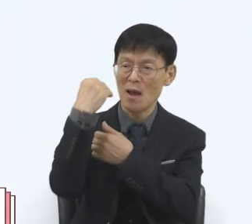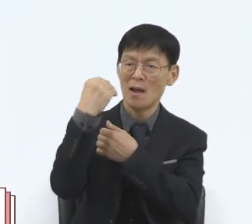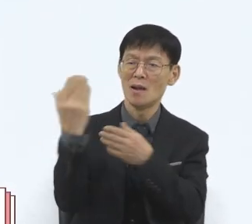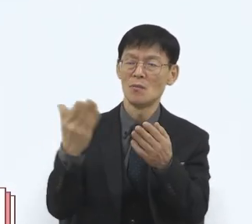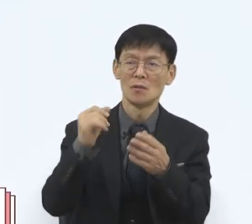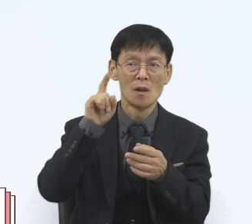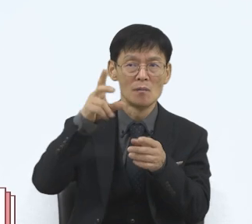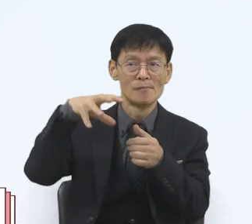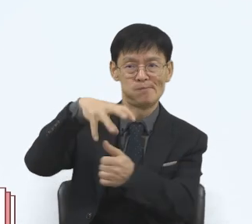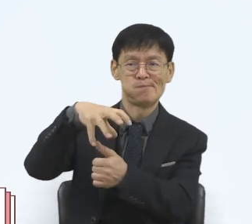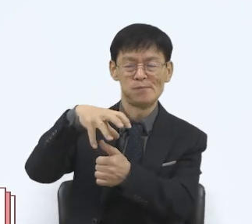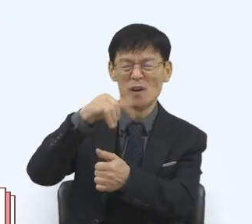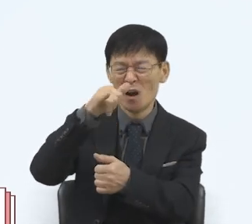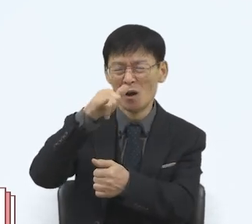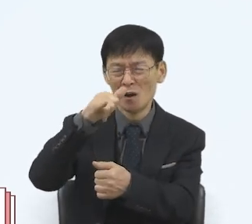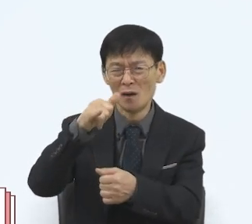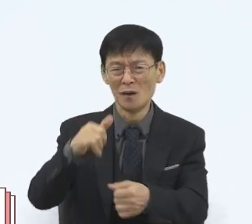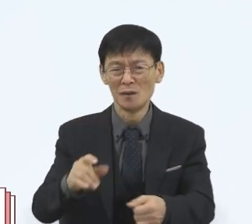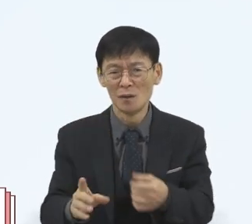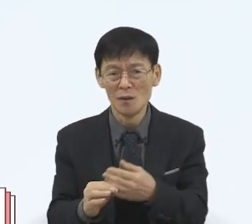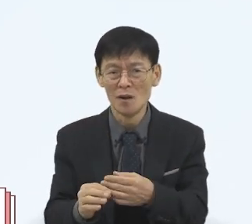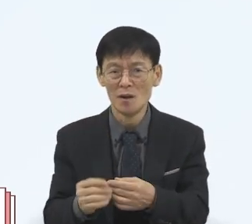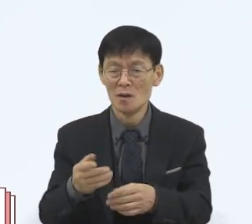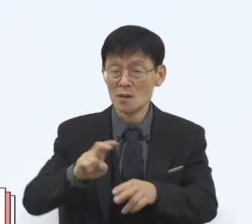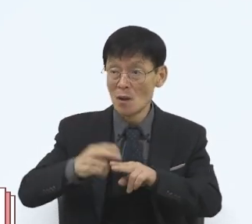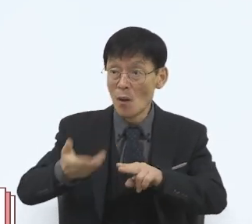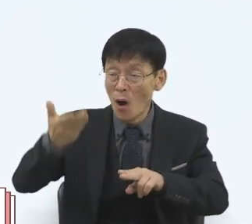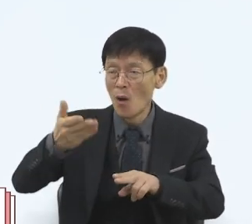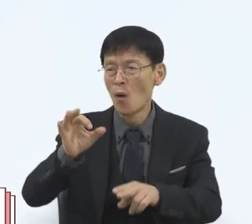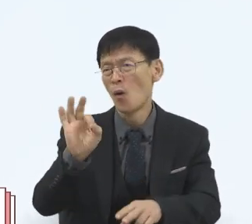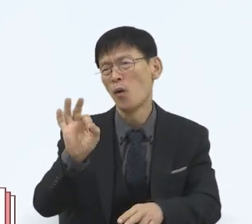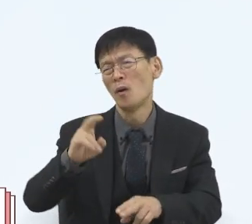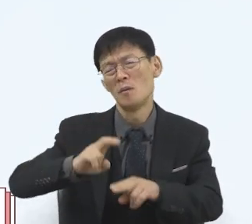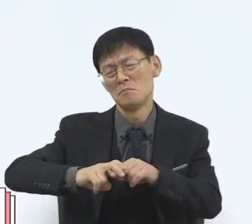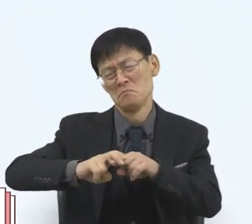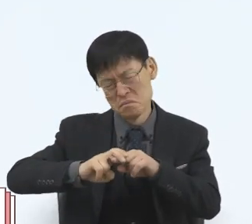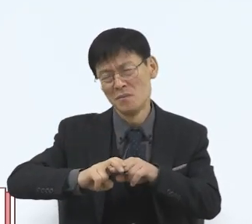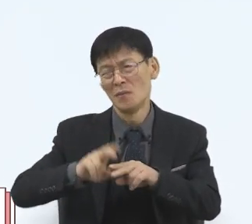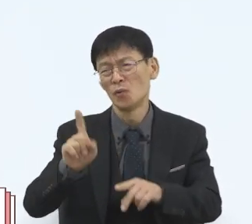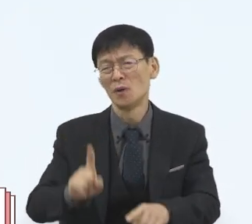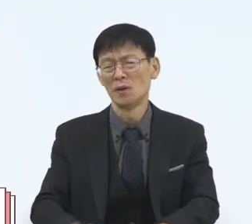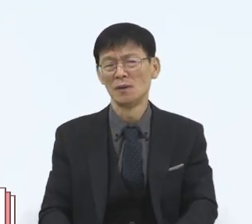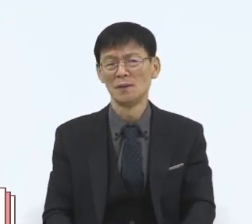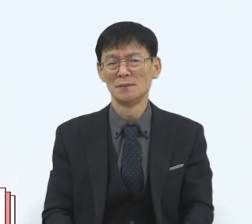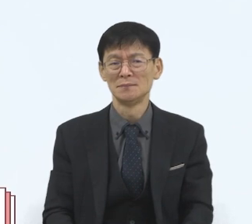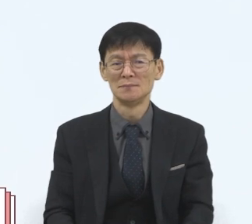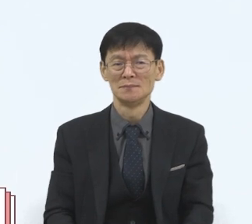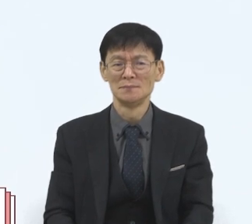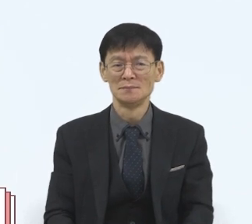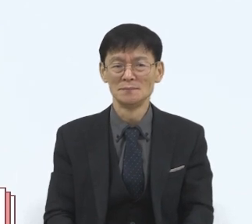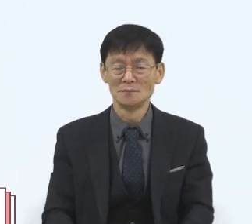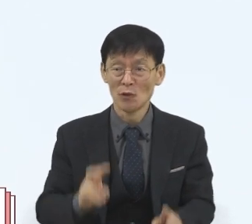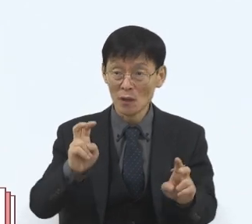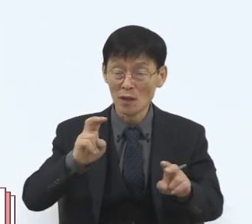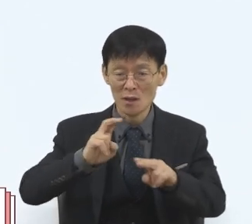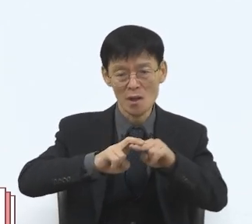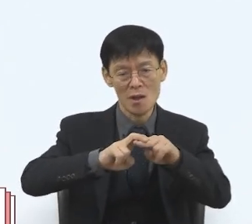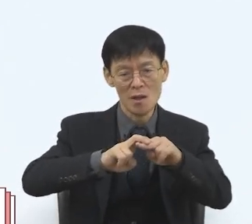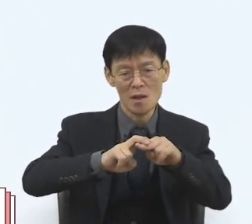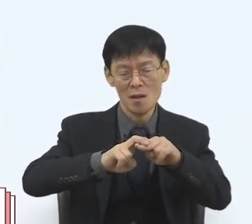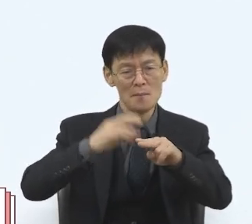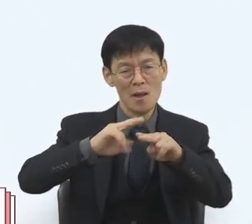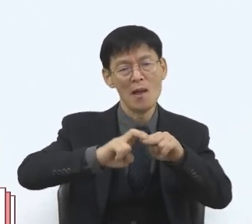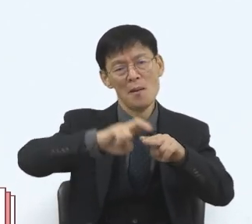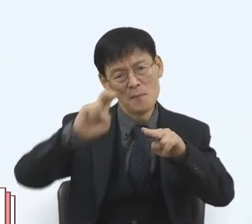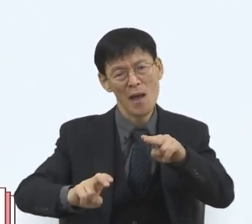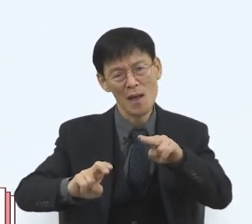동안 일을 하지 못할 수도 있고 더 높은 직급으로 올라갈 기회를 잃을 수도 있습니다. 또한 직장에서